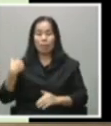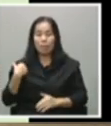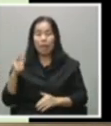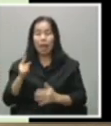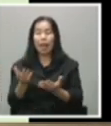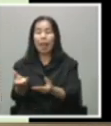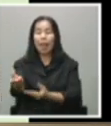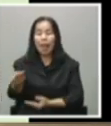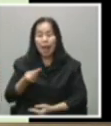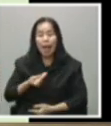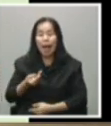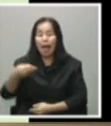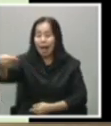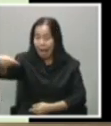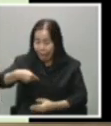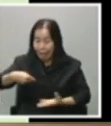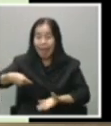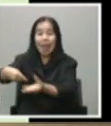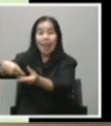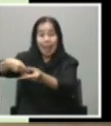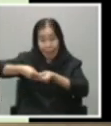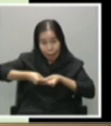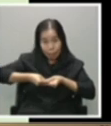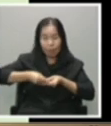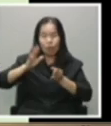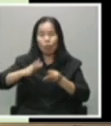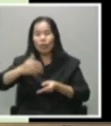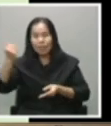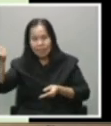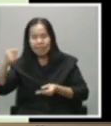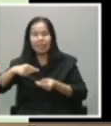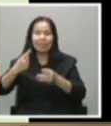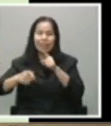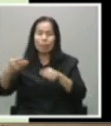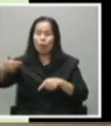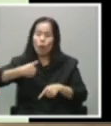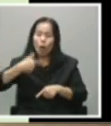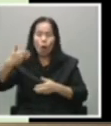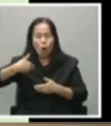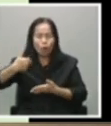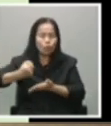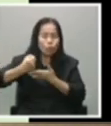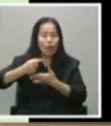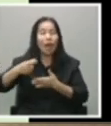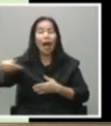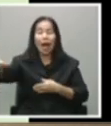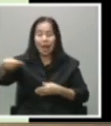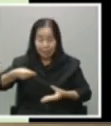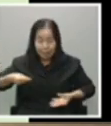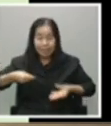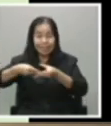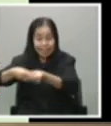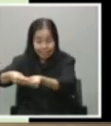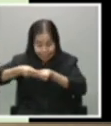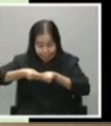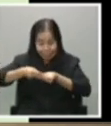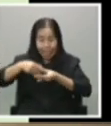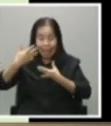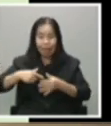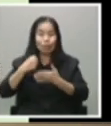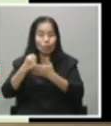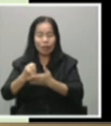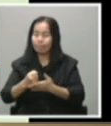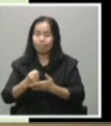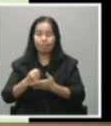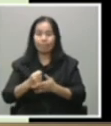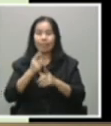คลนอกจากทรัพย์สินหรือประโยชน์อื่นใดโดยธรรมดาทั้งนี้ให้เป็นไปตามหลักเกณฑ์และจำนวนตามที่คณะกรรมการปป